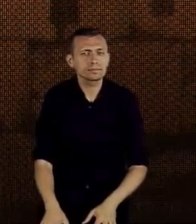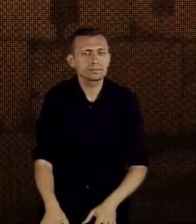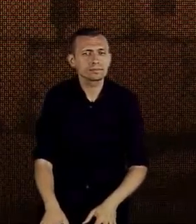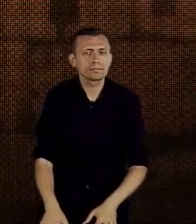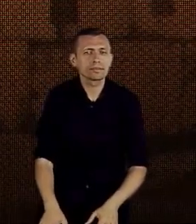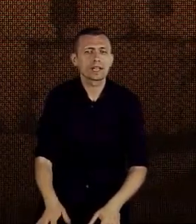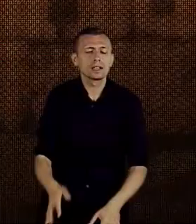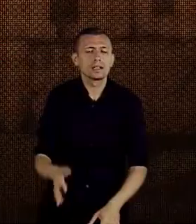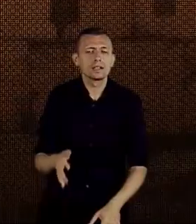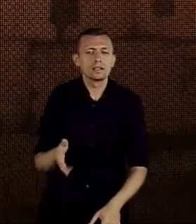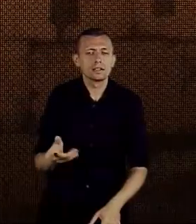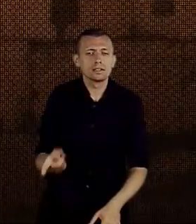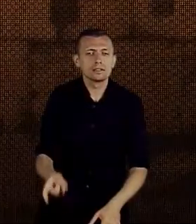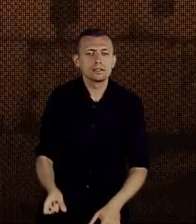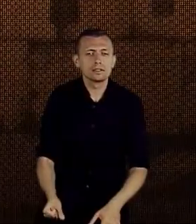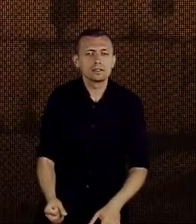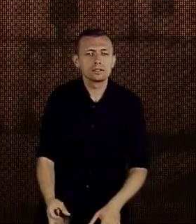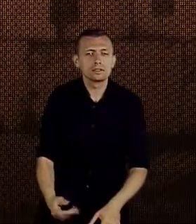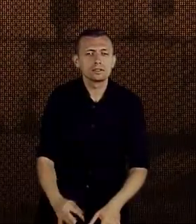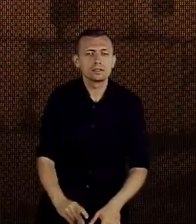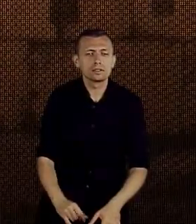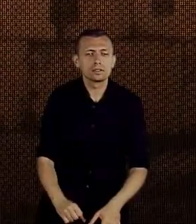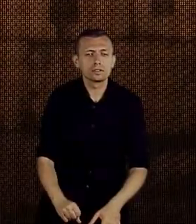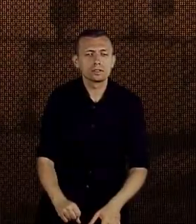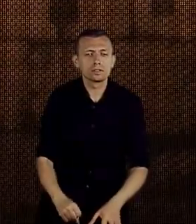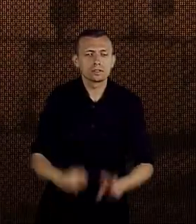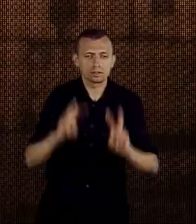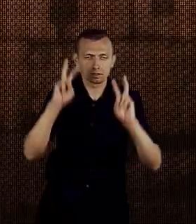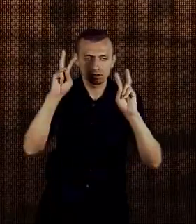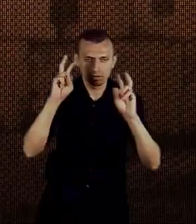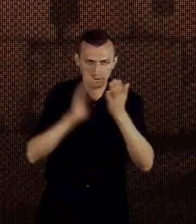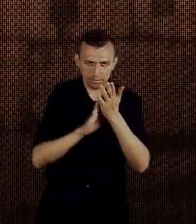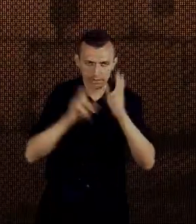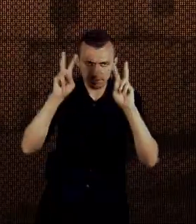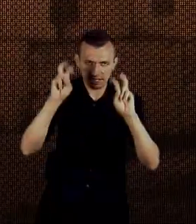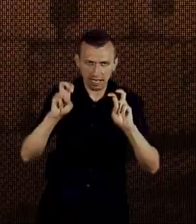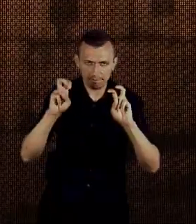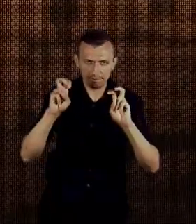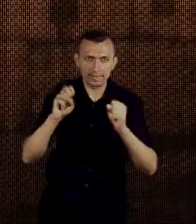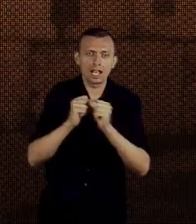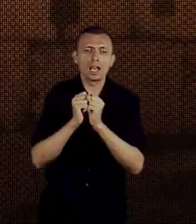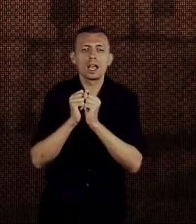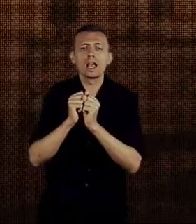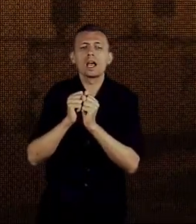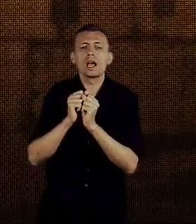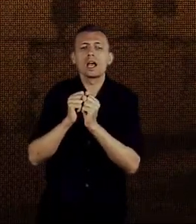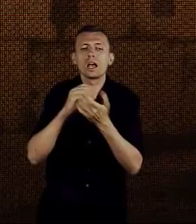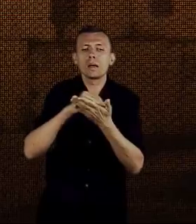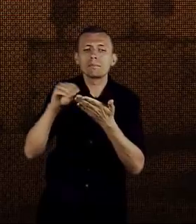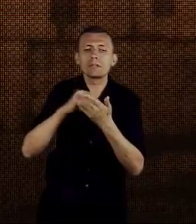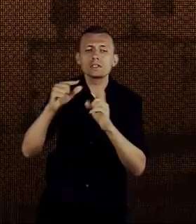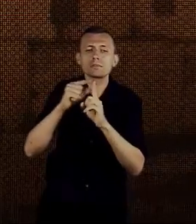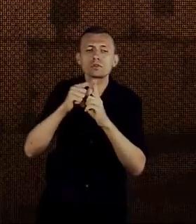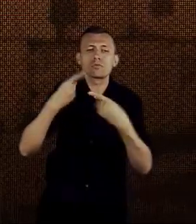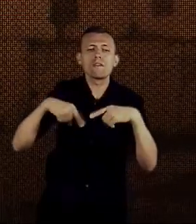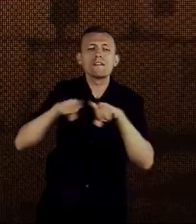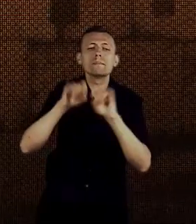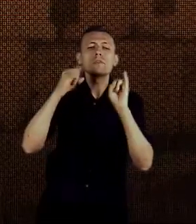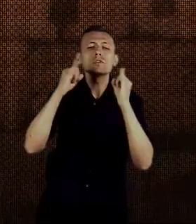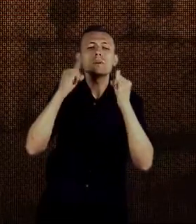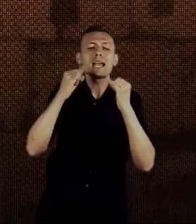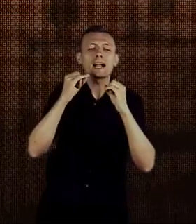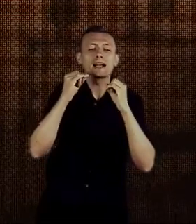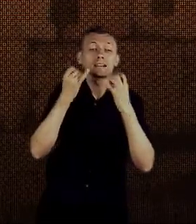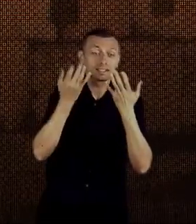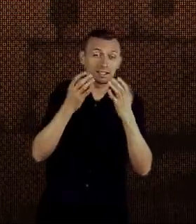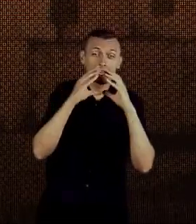wiary. W ten sposób wypełniły się słowa Pisma. Abraham uwierzył Bogu i